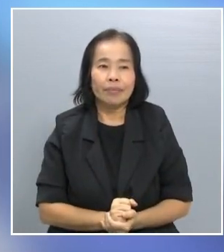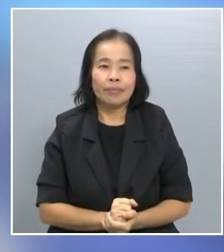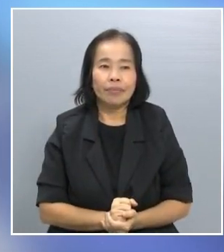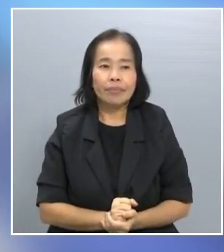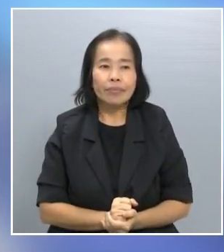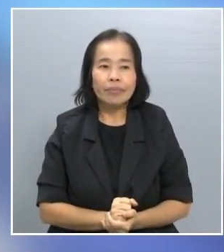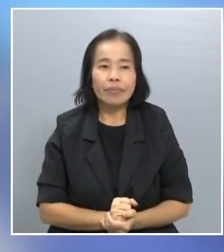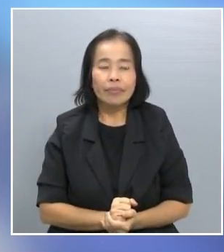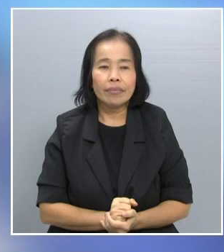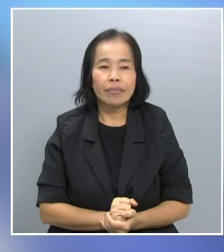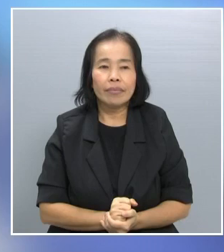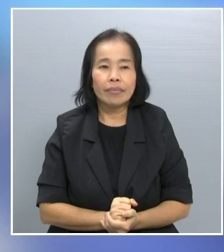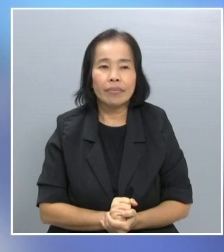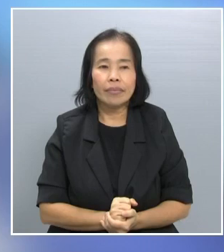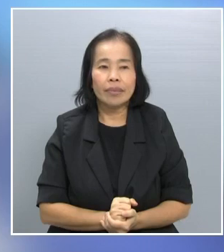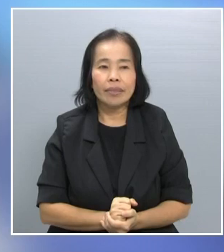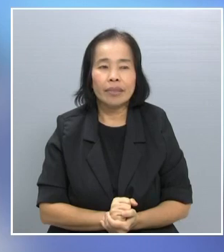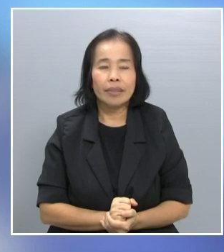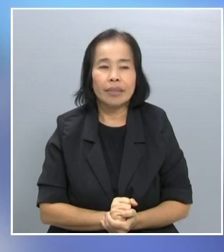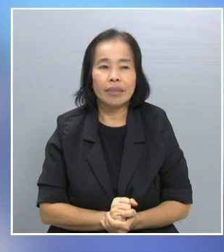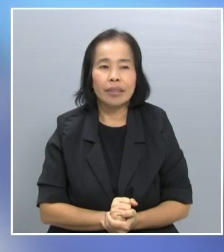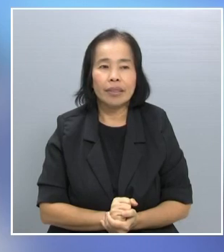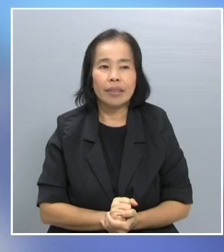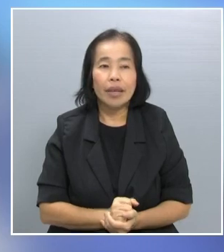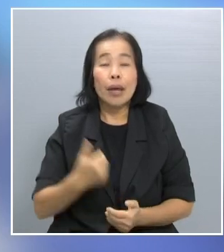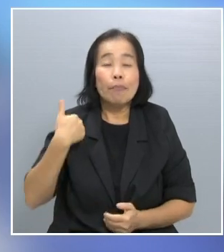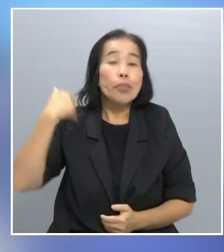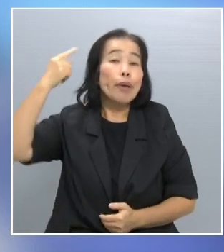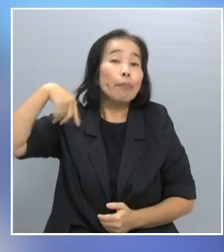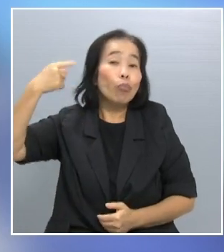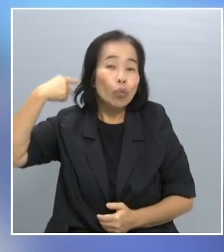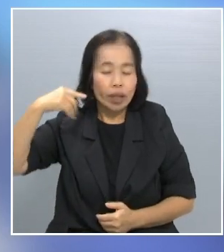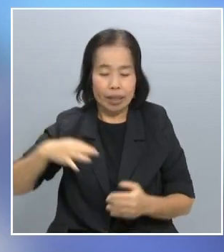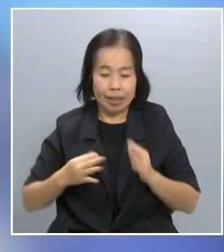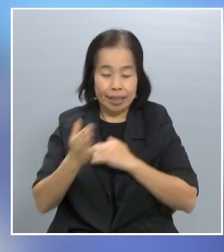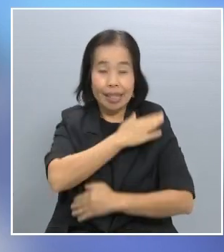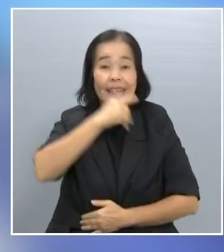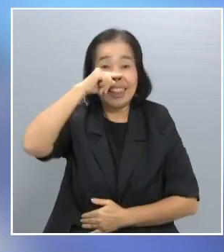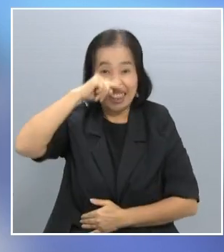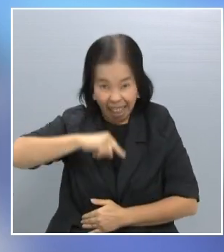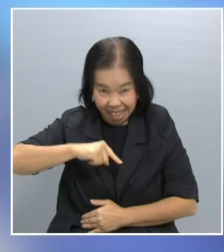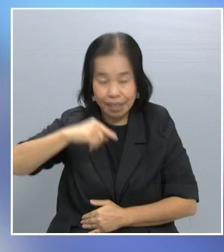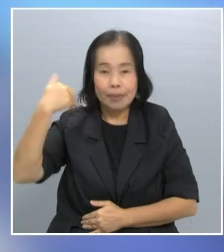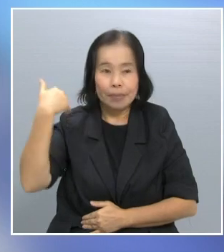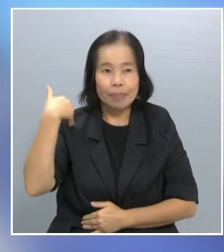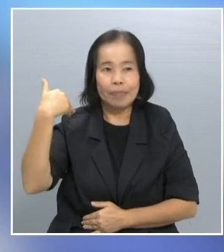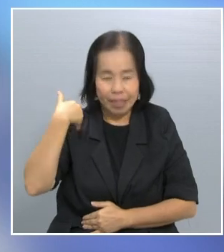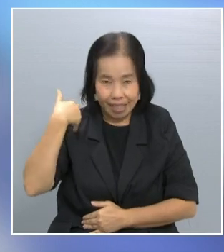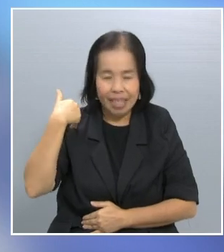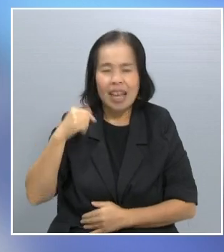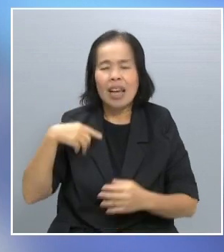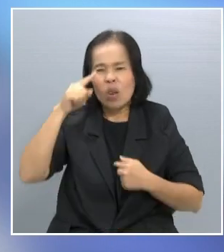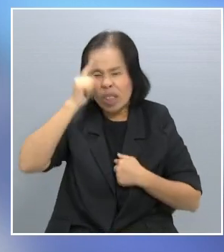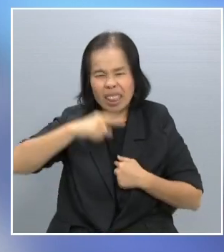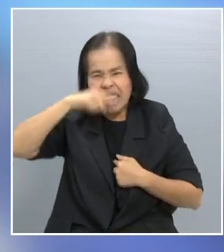เนี่ยครับนอกจากนี้คุณผู้ชมครับยังมีหญิงแต่งชุดไทยซึ่งไม่ใช่การะเกดและไม่ใช่แม่พุทธานนะฮะ